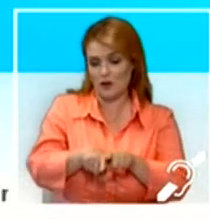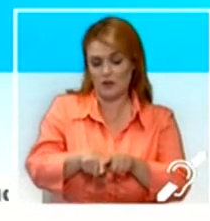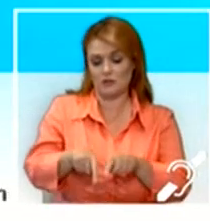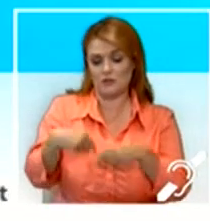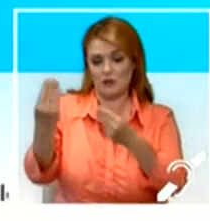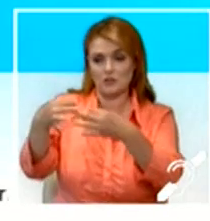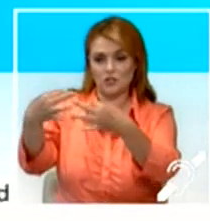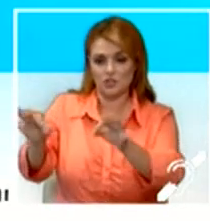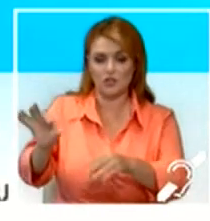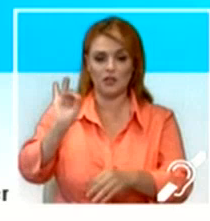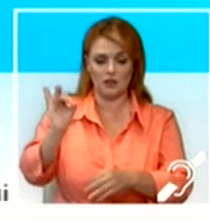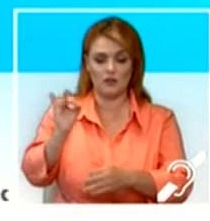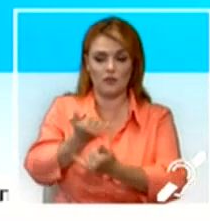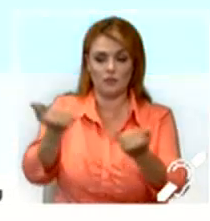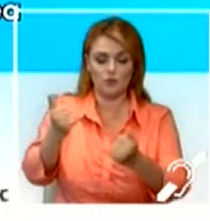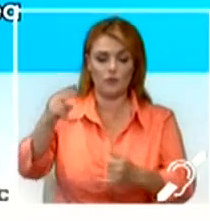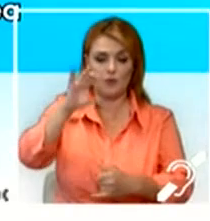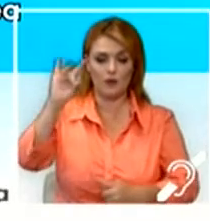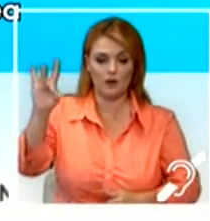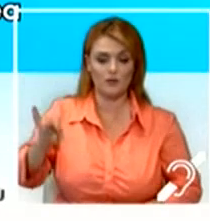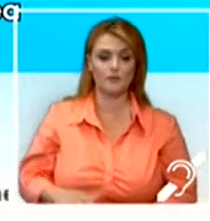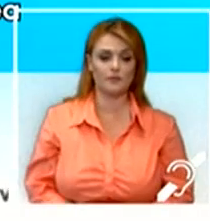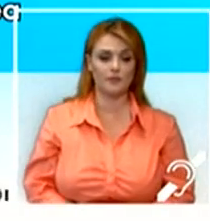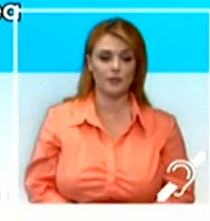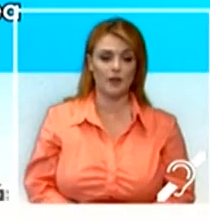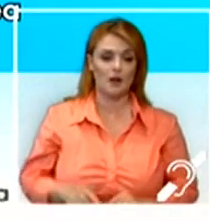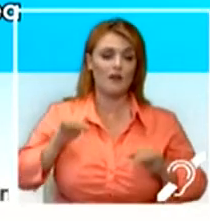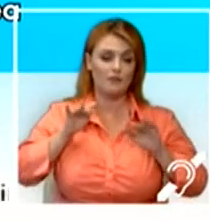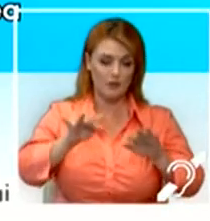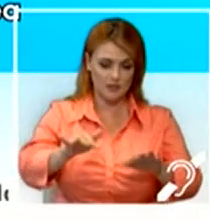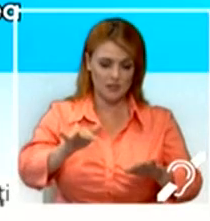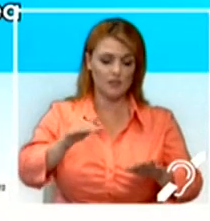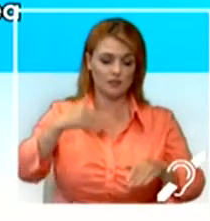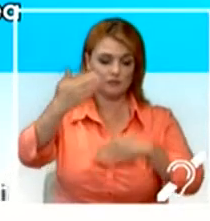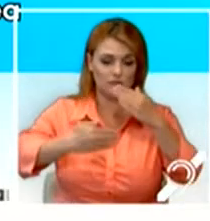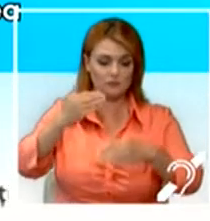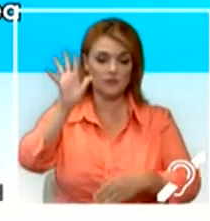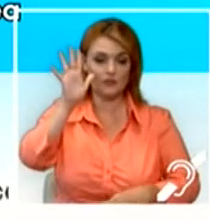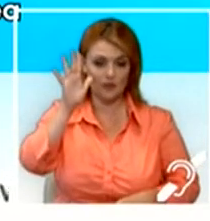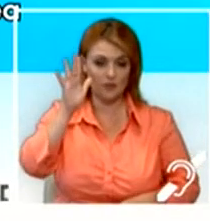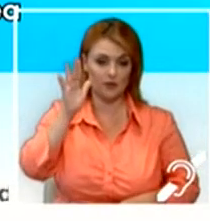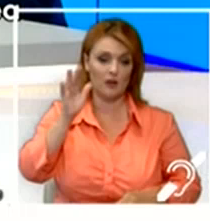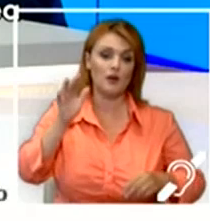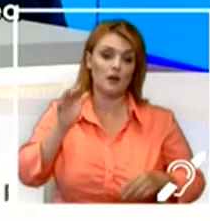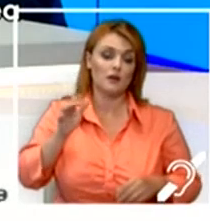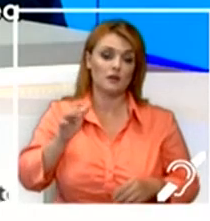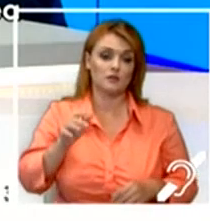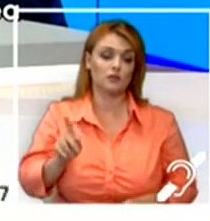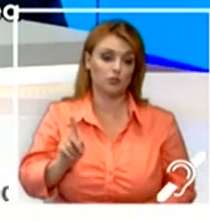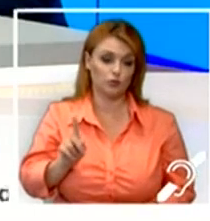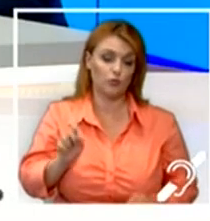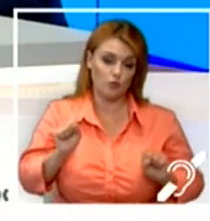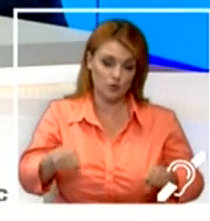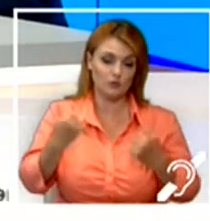принципов государственного устройства Республики Молдова. В процессе регулирования вопрос распределения полномочий является одним из